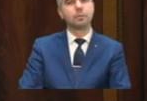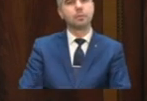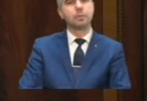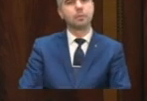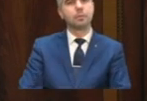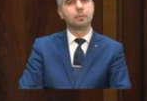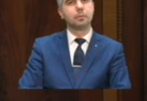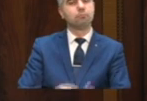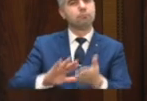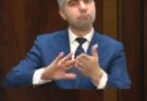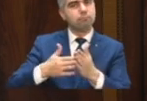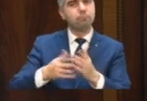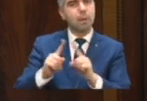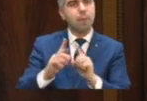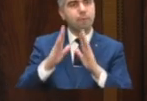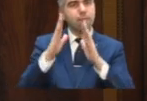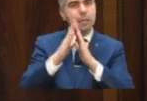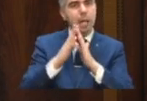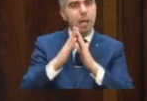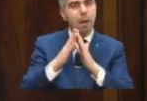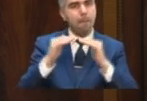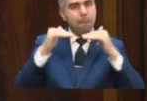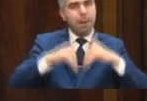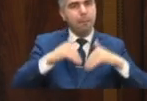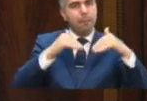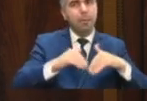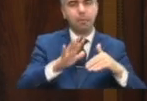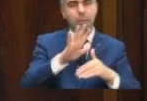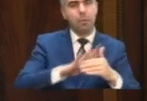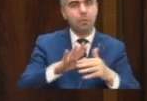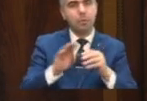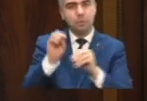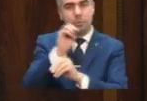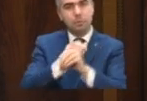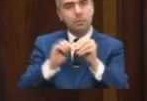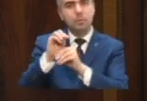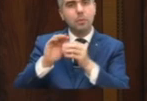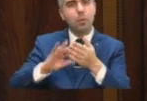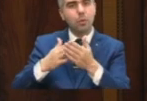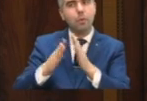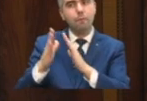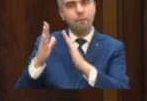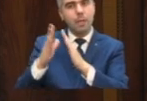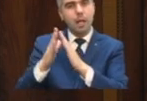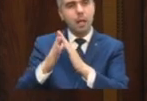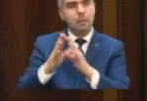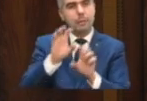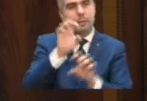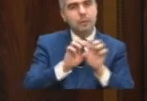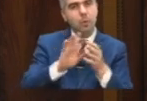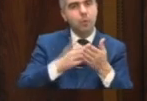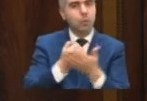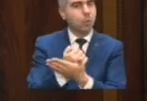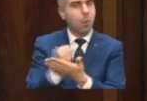ومعالجة معضلة الدور الآئلة للسقوط وإعادة هيكلة لسكن الغير لائق ومواصلة